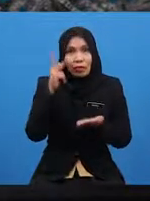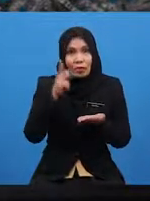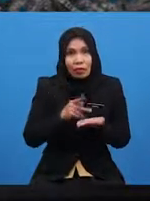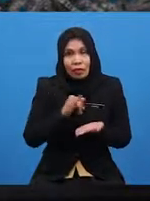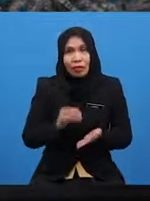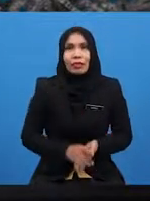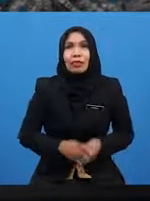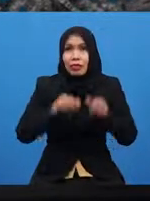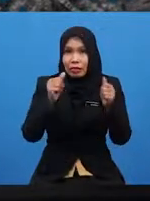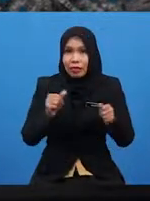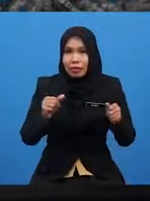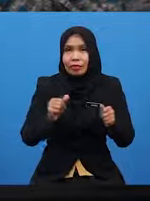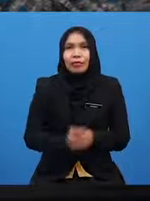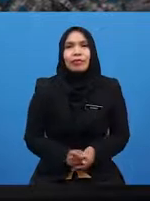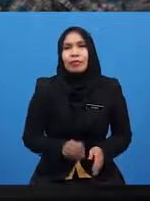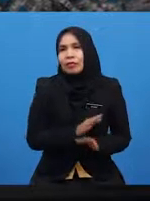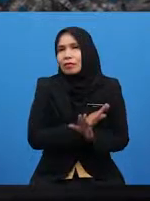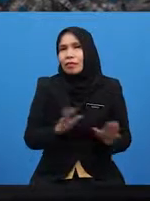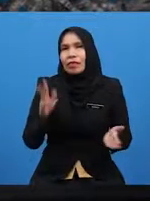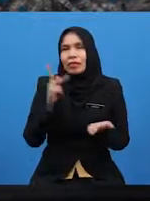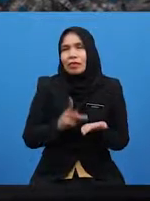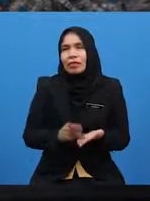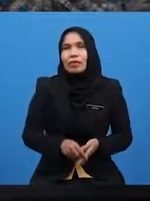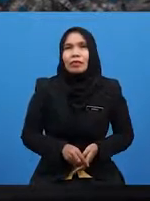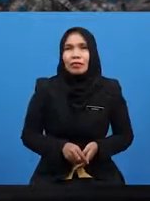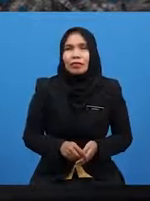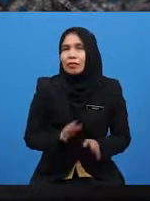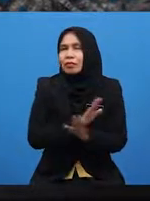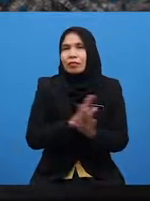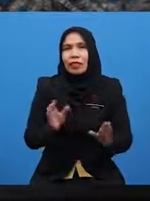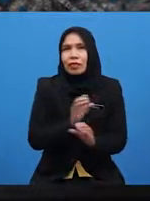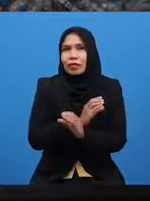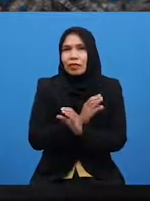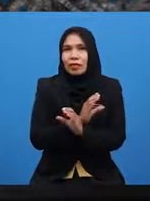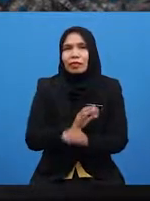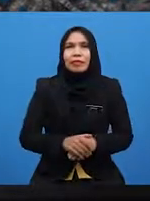mendalam. Tak kenal maka tak cinta, jika dilarik, berbentuklah ia.